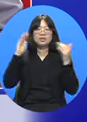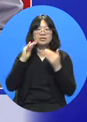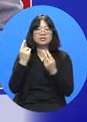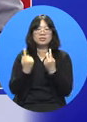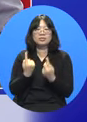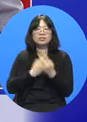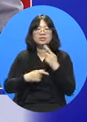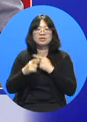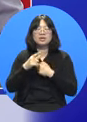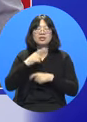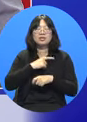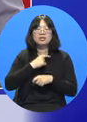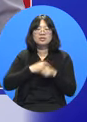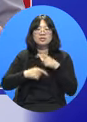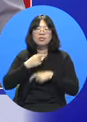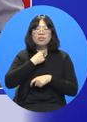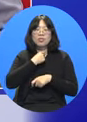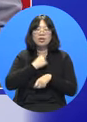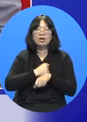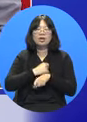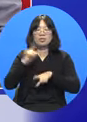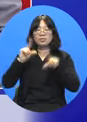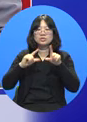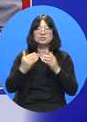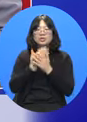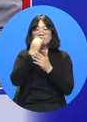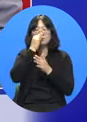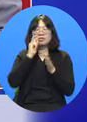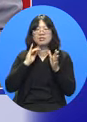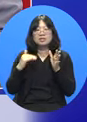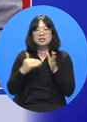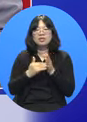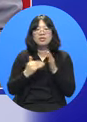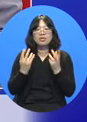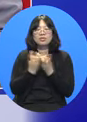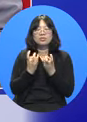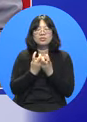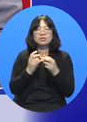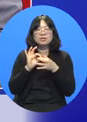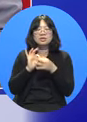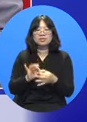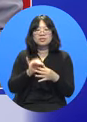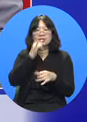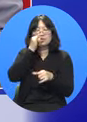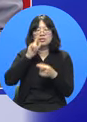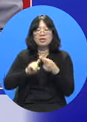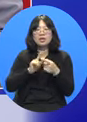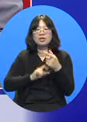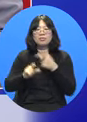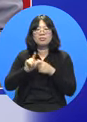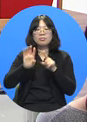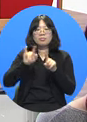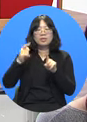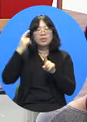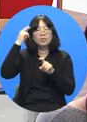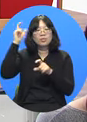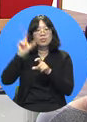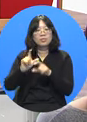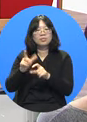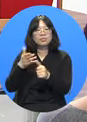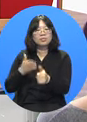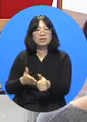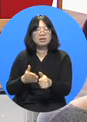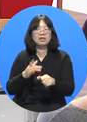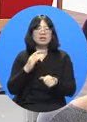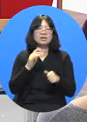더 회사에서 선호하는 그런 모습이 우리가 발전해 왔는데 이걸 어떻게 우리가 유지시킬까에 대한 것들은 한번더 같이 한번 고민해 주셨으면 좋겠어요. 왜 그런